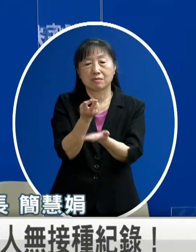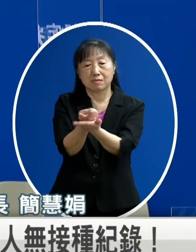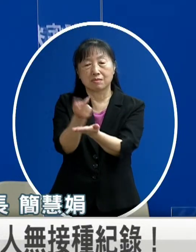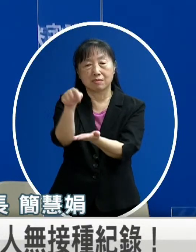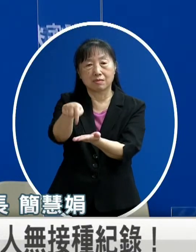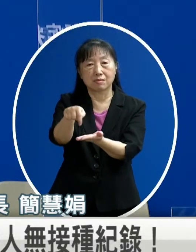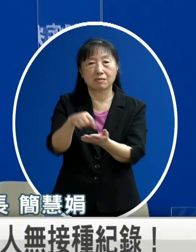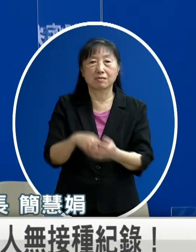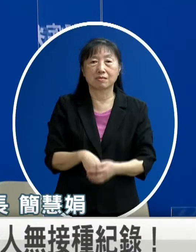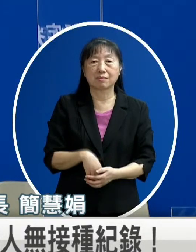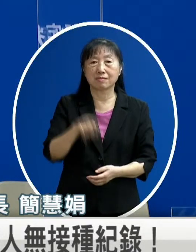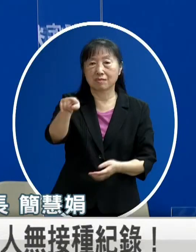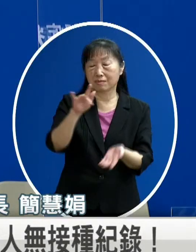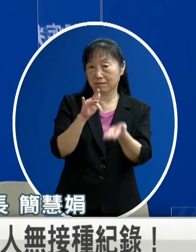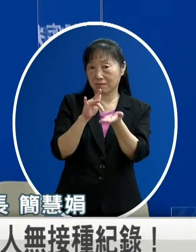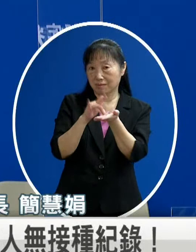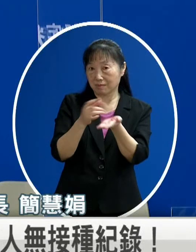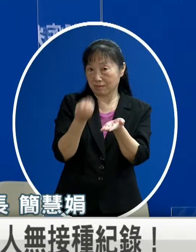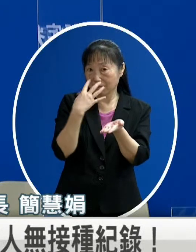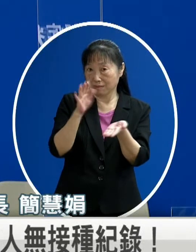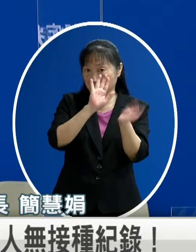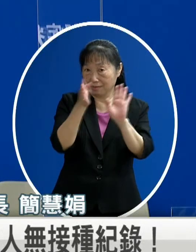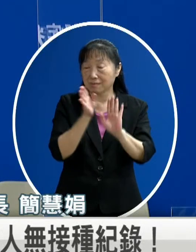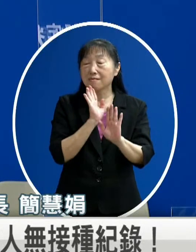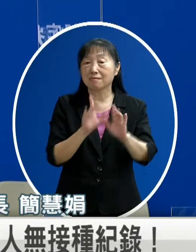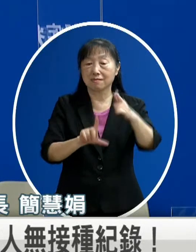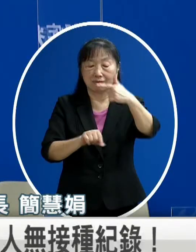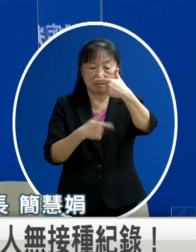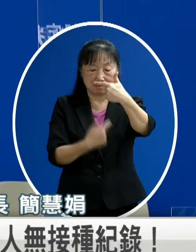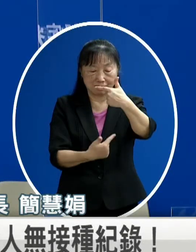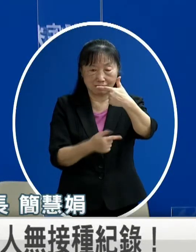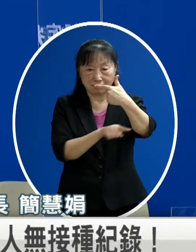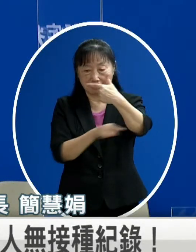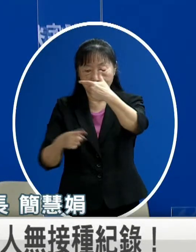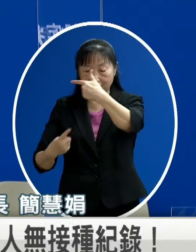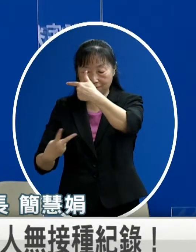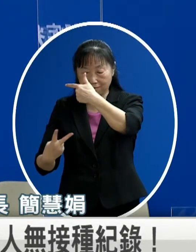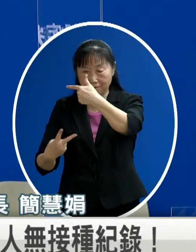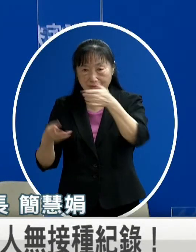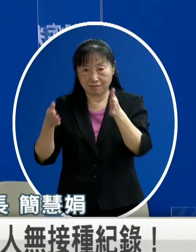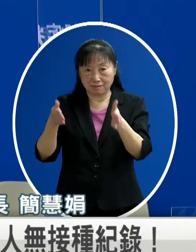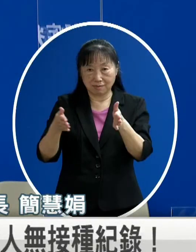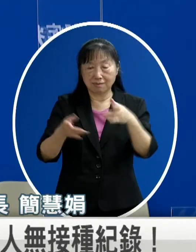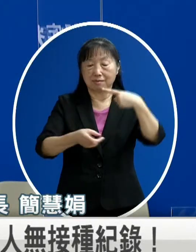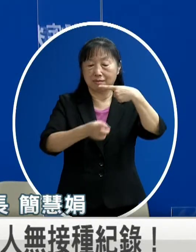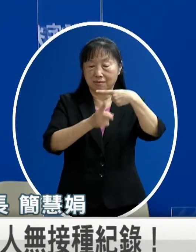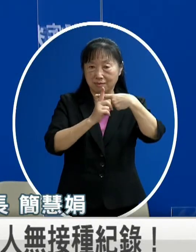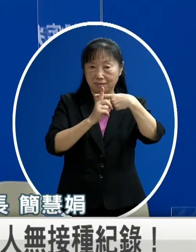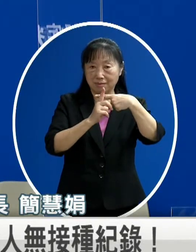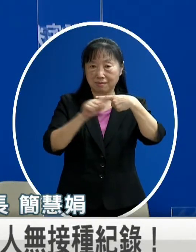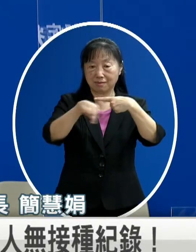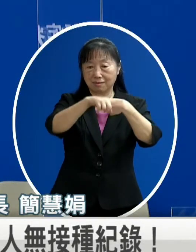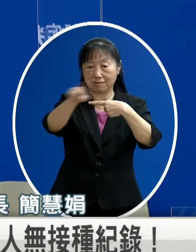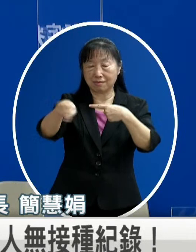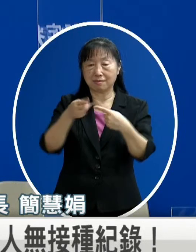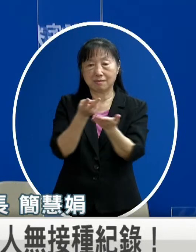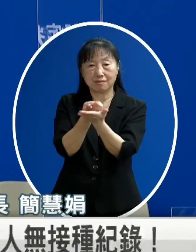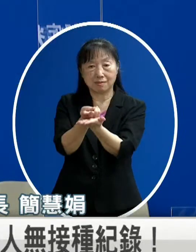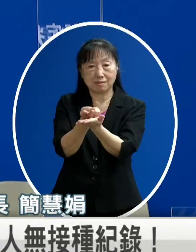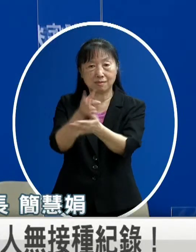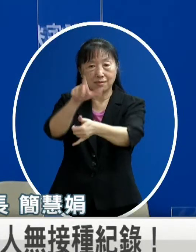那他们的投药的情形哈，在六月六号到六月十二号确诊的这些住民